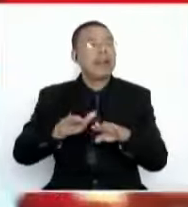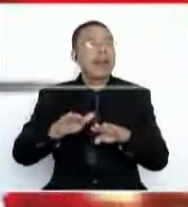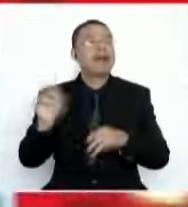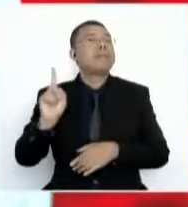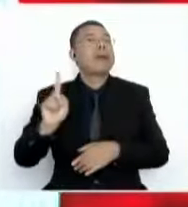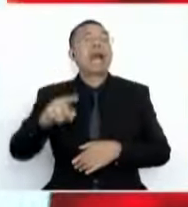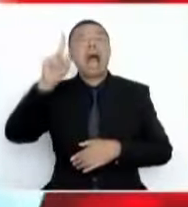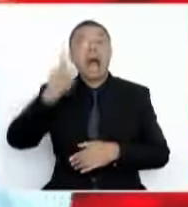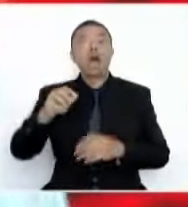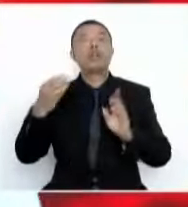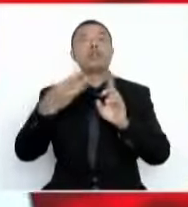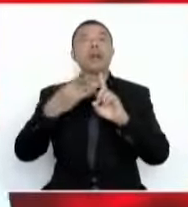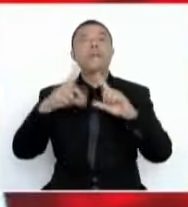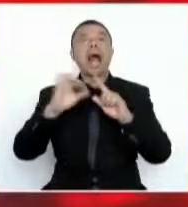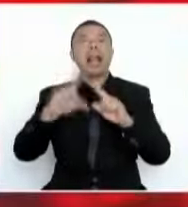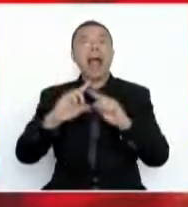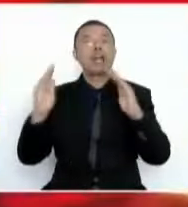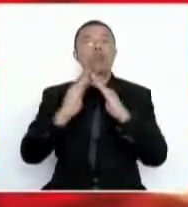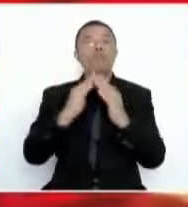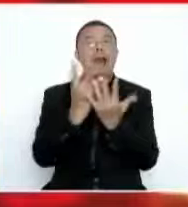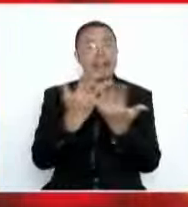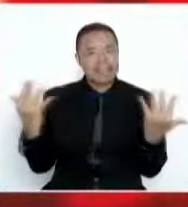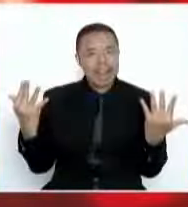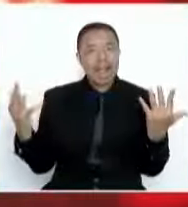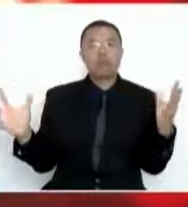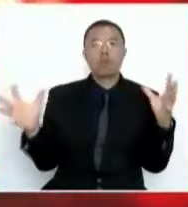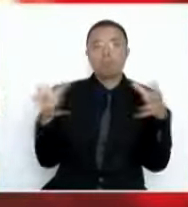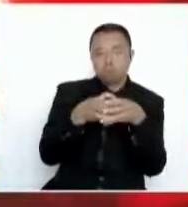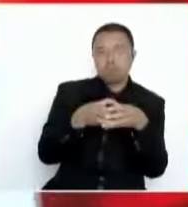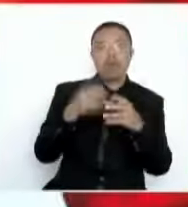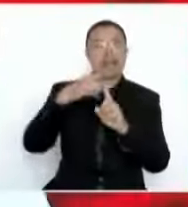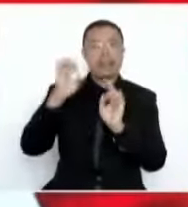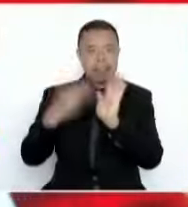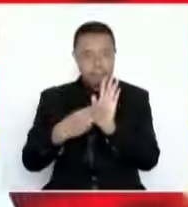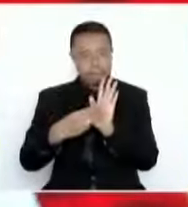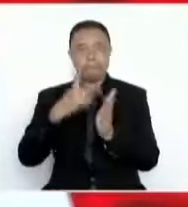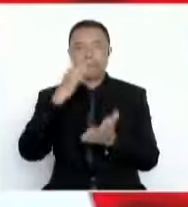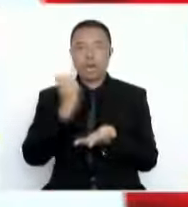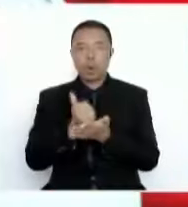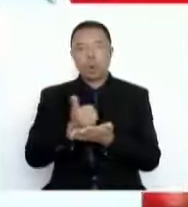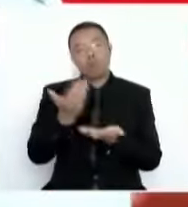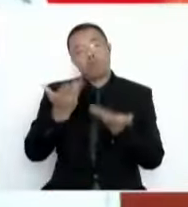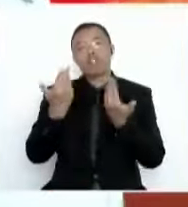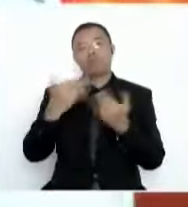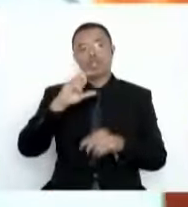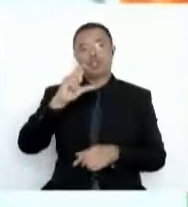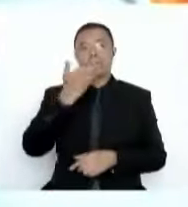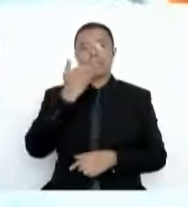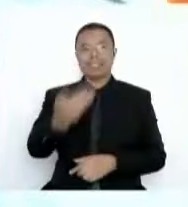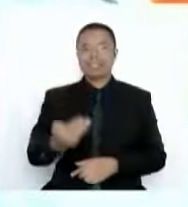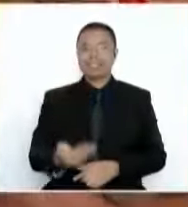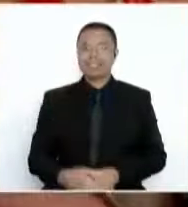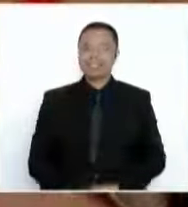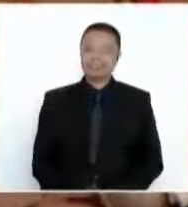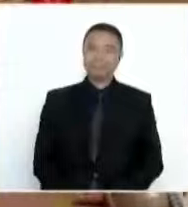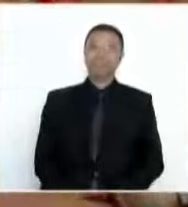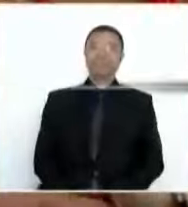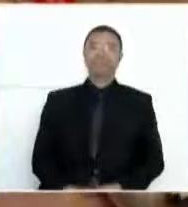diperlukanlah rakyat diperlukanlah Taman Ismail maruki mungkin itu Terima kasih baik